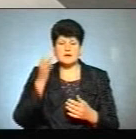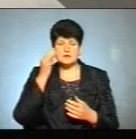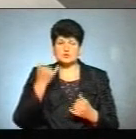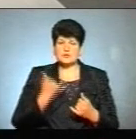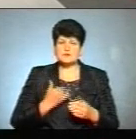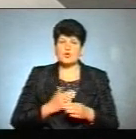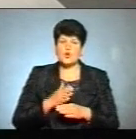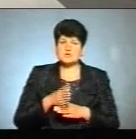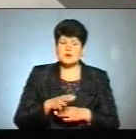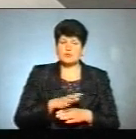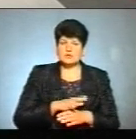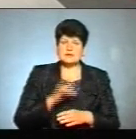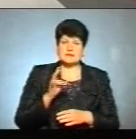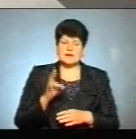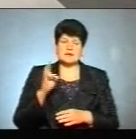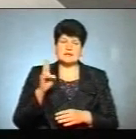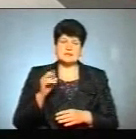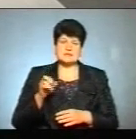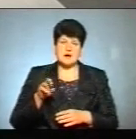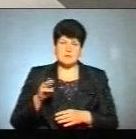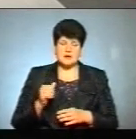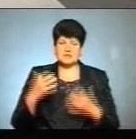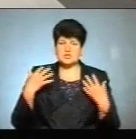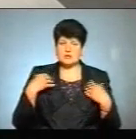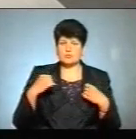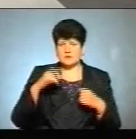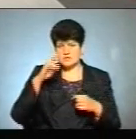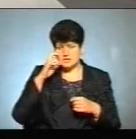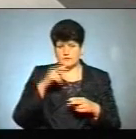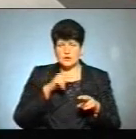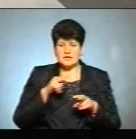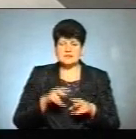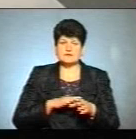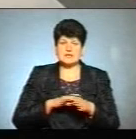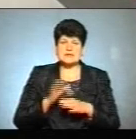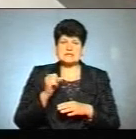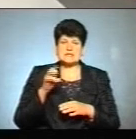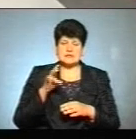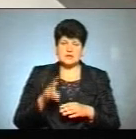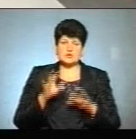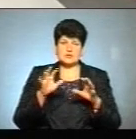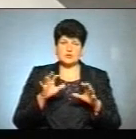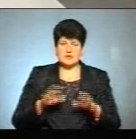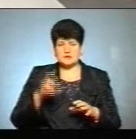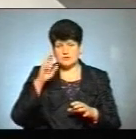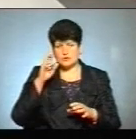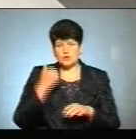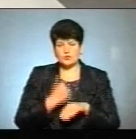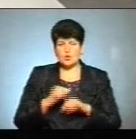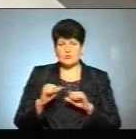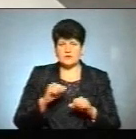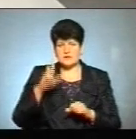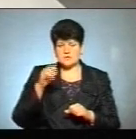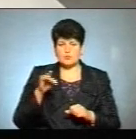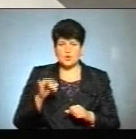нас в гостях була Нінель Цяпа, начальник управління державного нагляду за дотриманням санітарного законодавства головного управління Держпродспоживслужби в